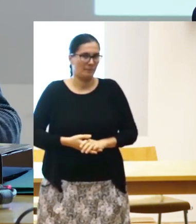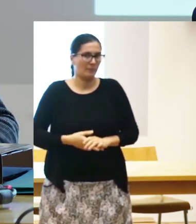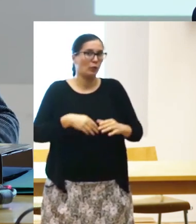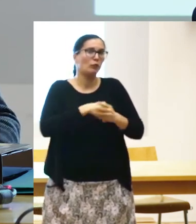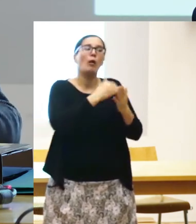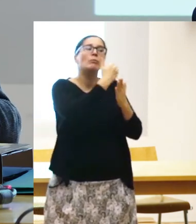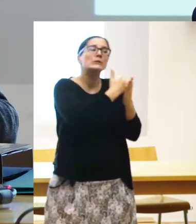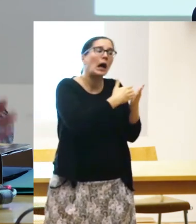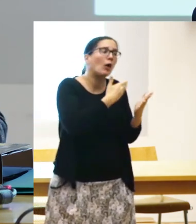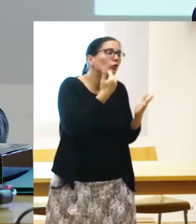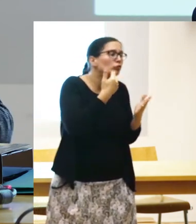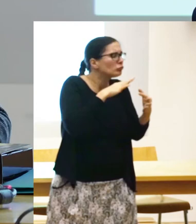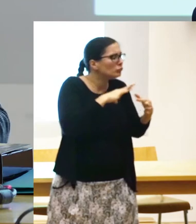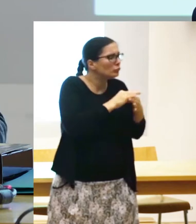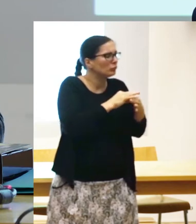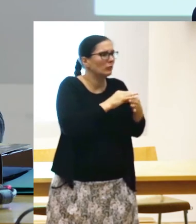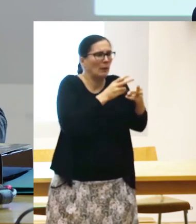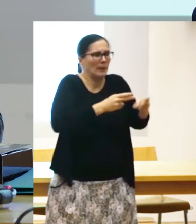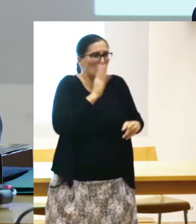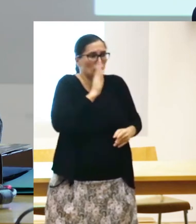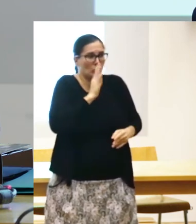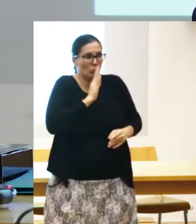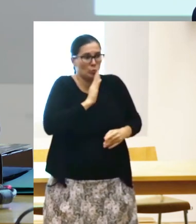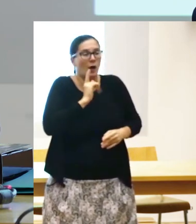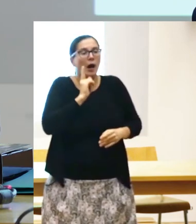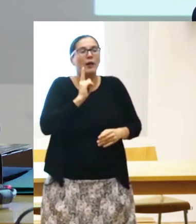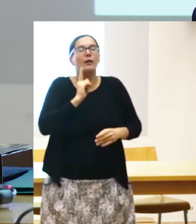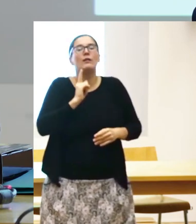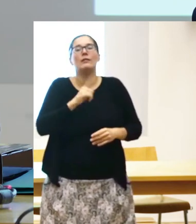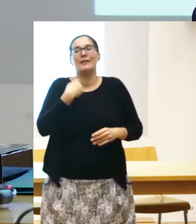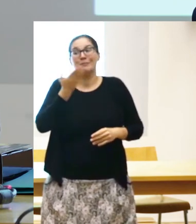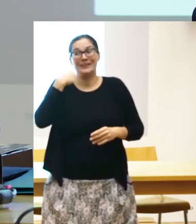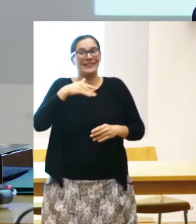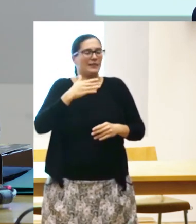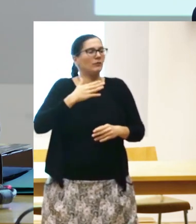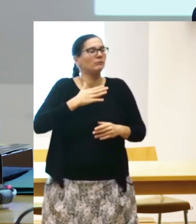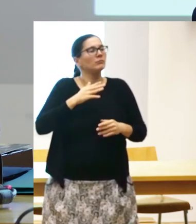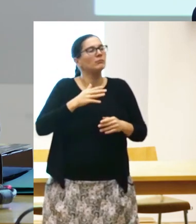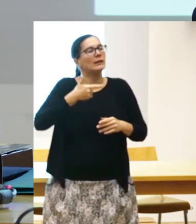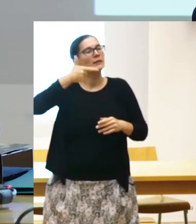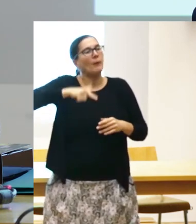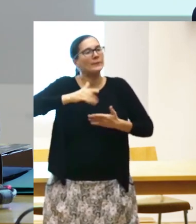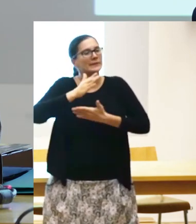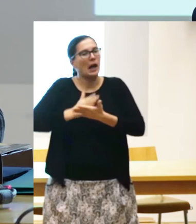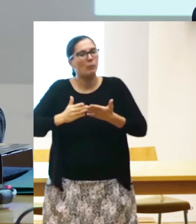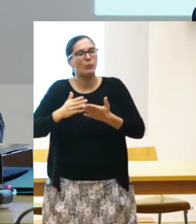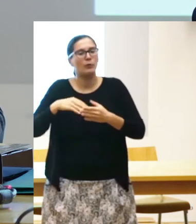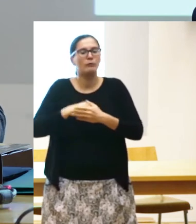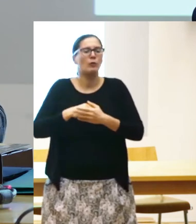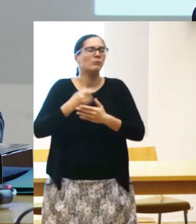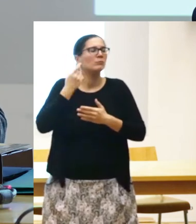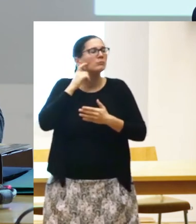úplně definovaný, ale 2,5 měsíce jako jsme pracovali na 4-věté nebo 3-věté